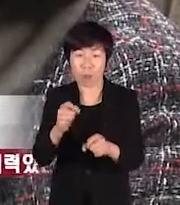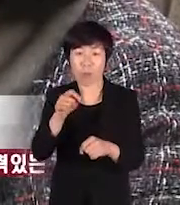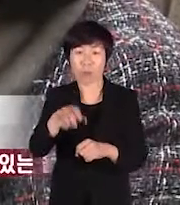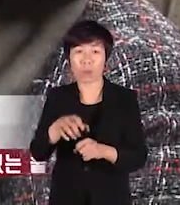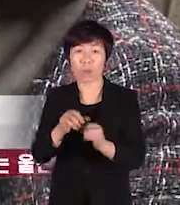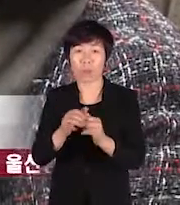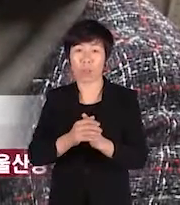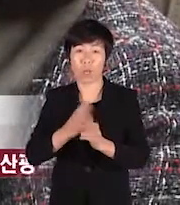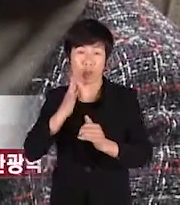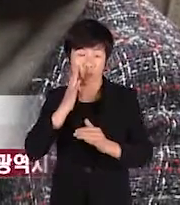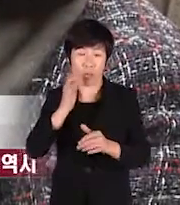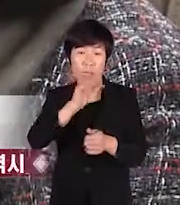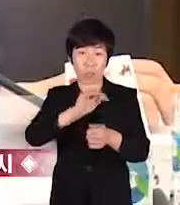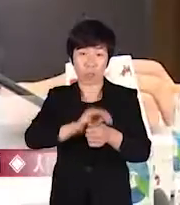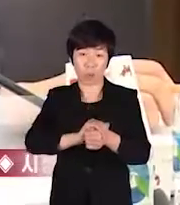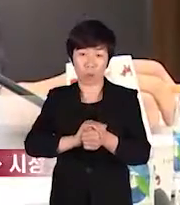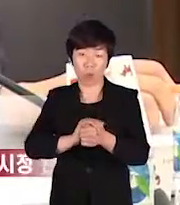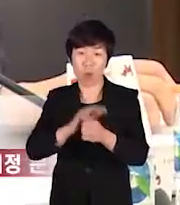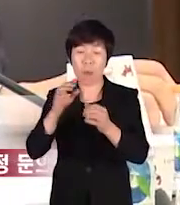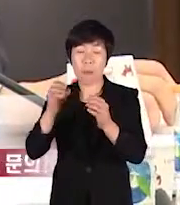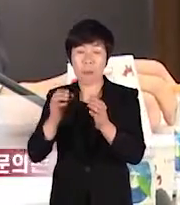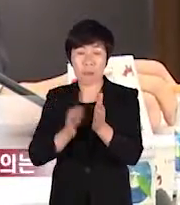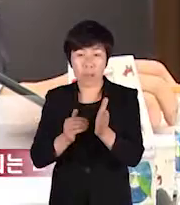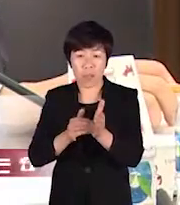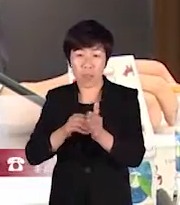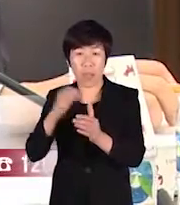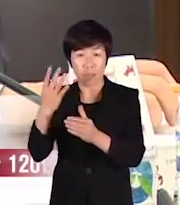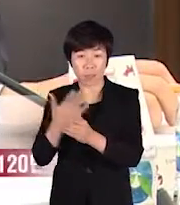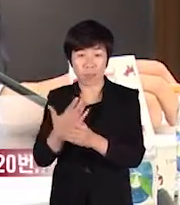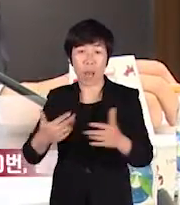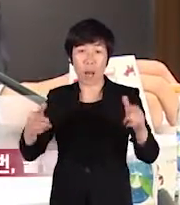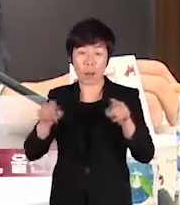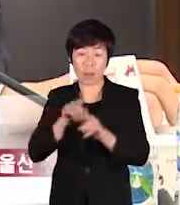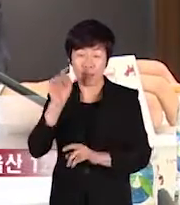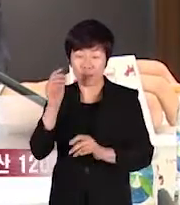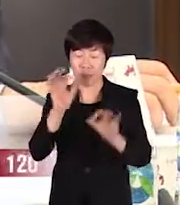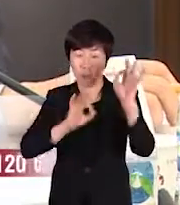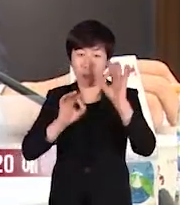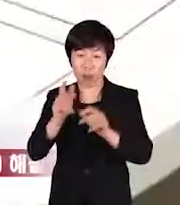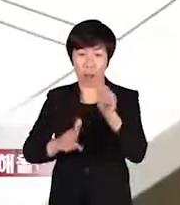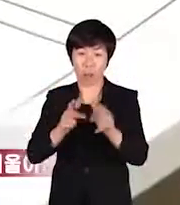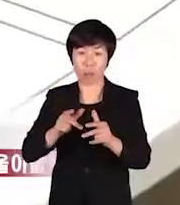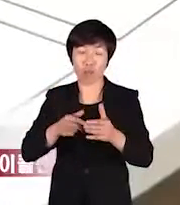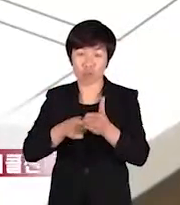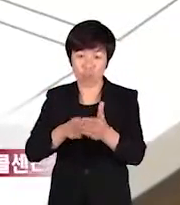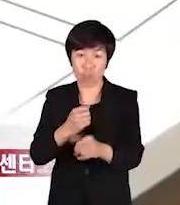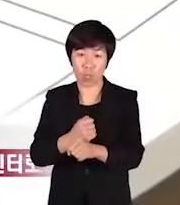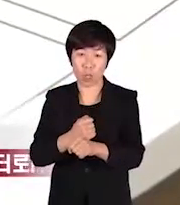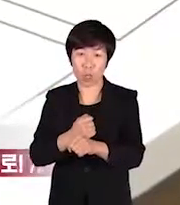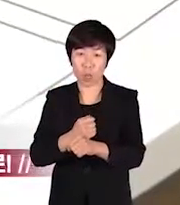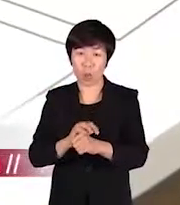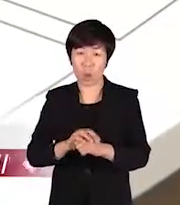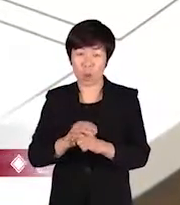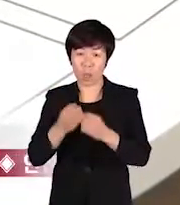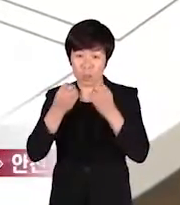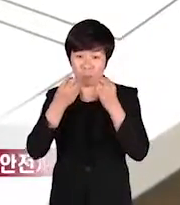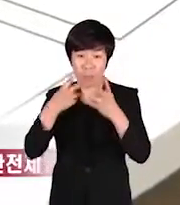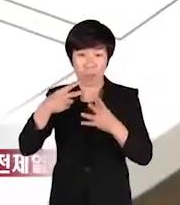속한 울산, 경주, 밀양, 양산이 공동으로 사업을 발굴해 추진하는 사업이며